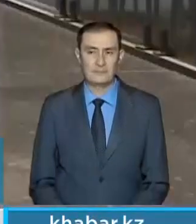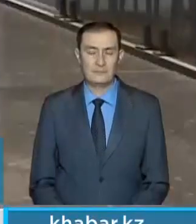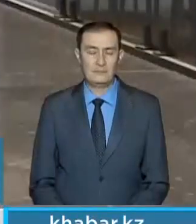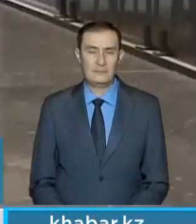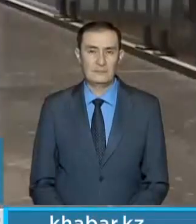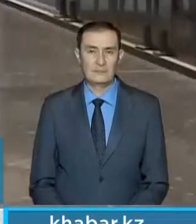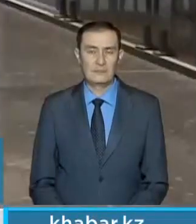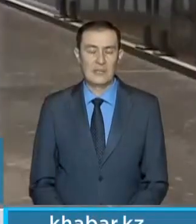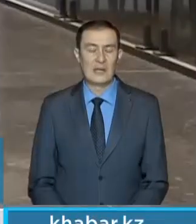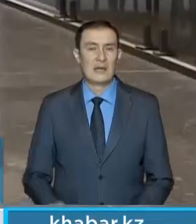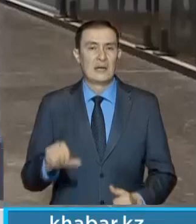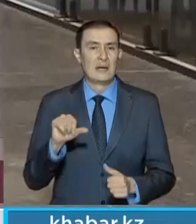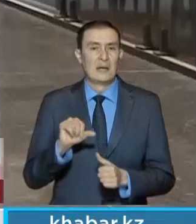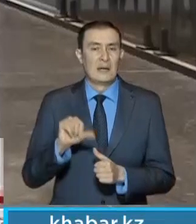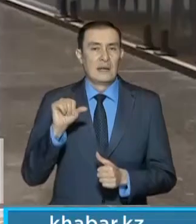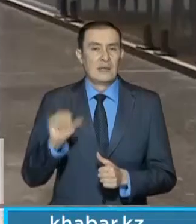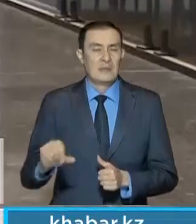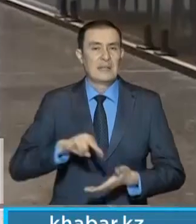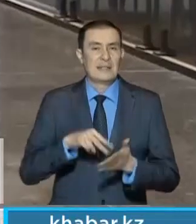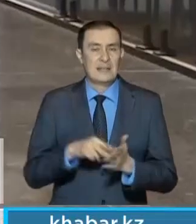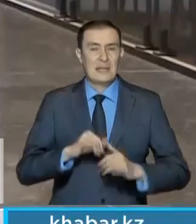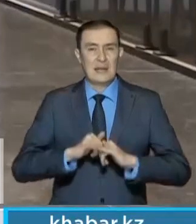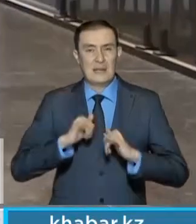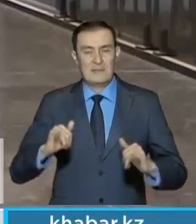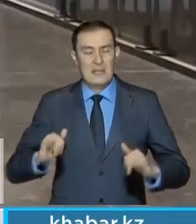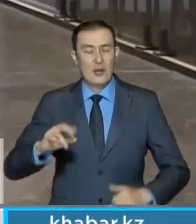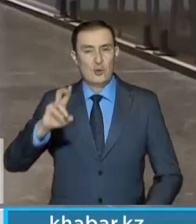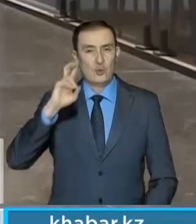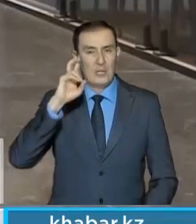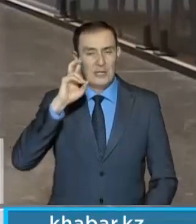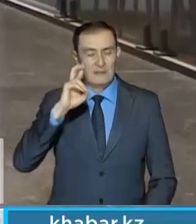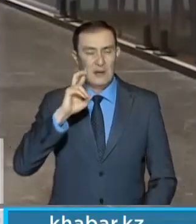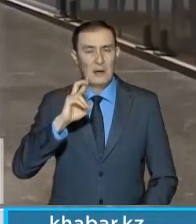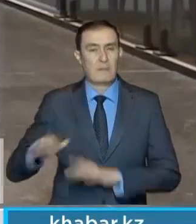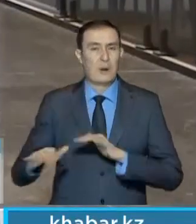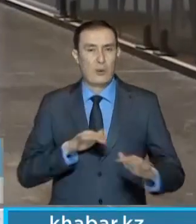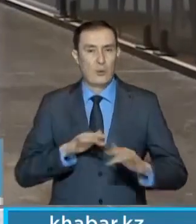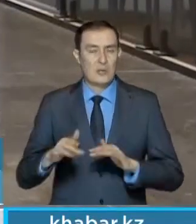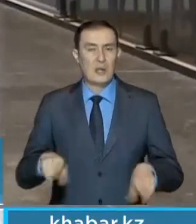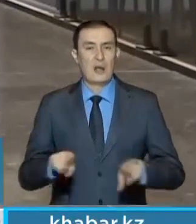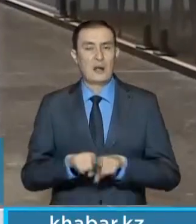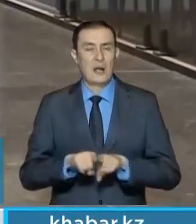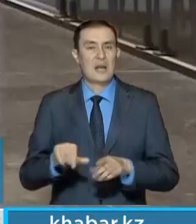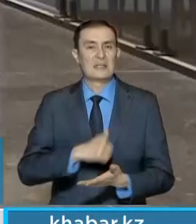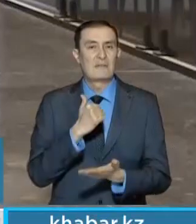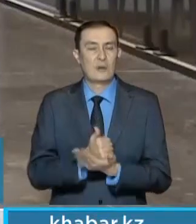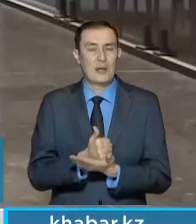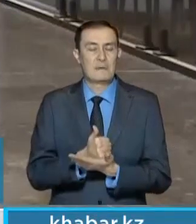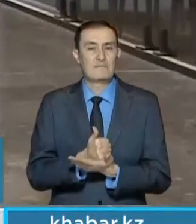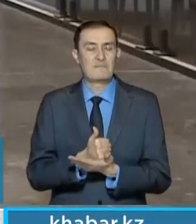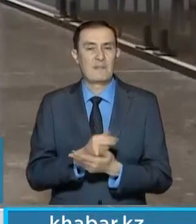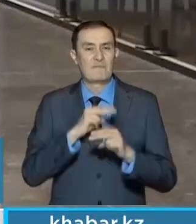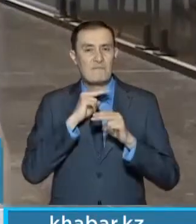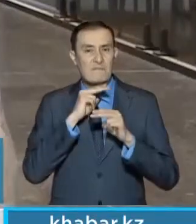Собственно говоря, именно стратегия развития страны проходит как основная красная